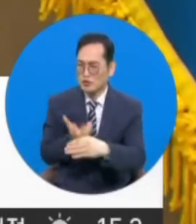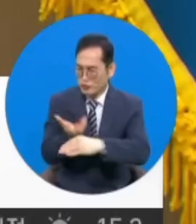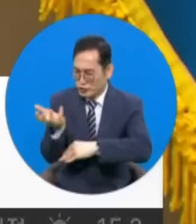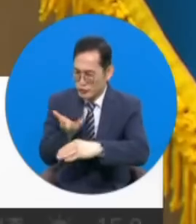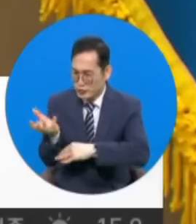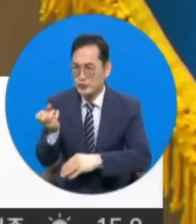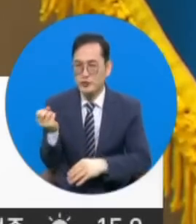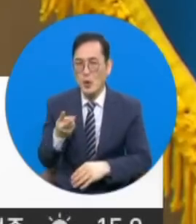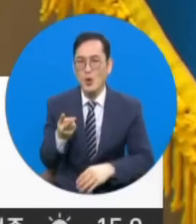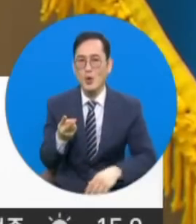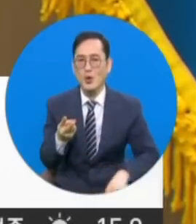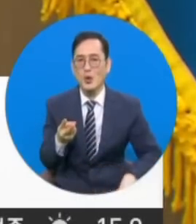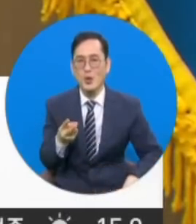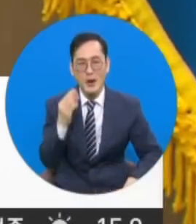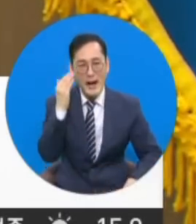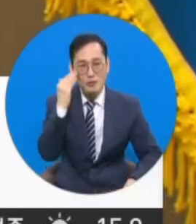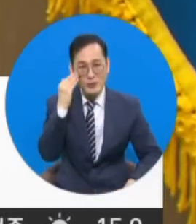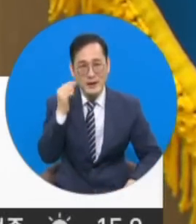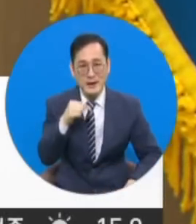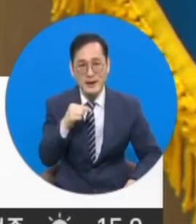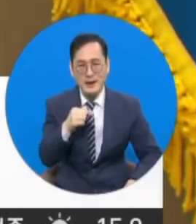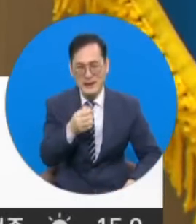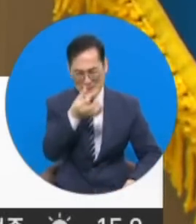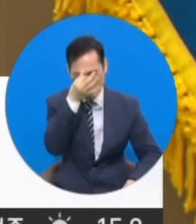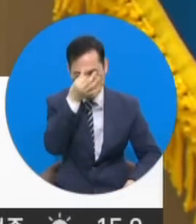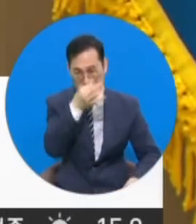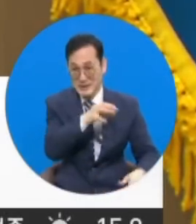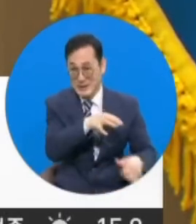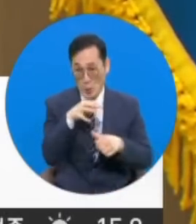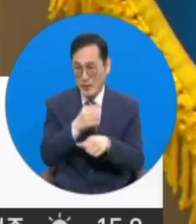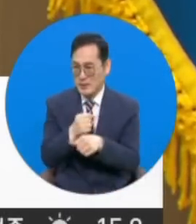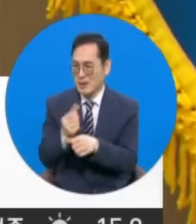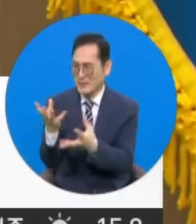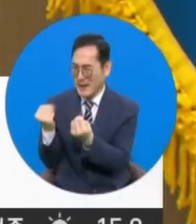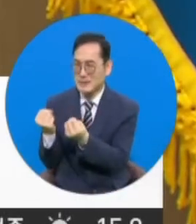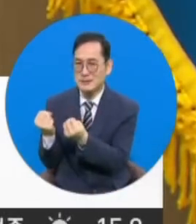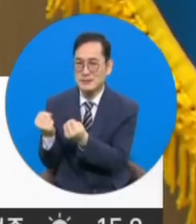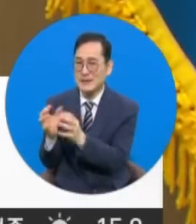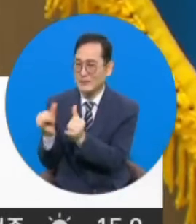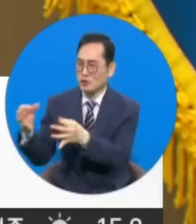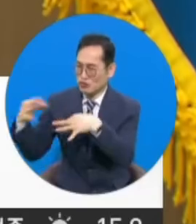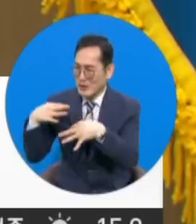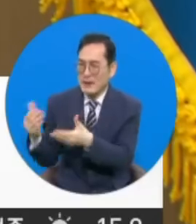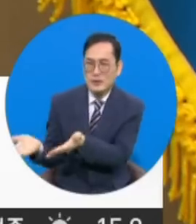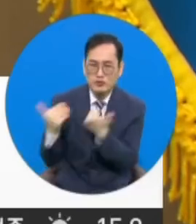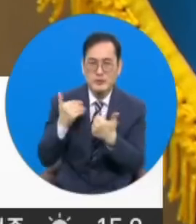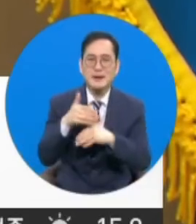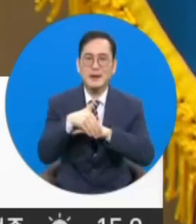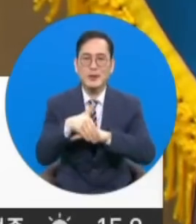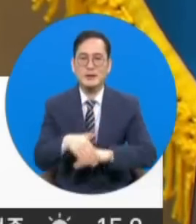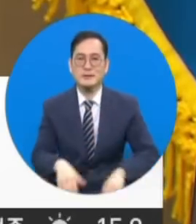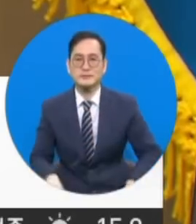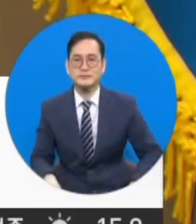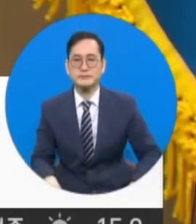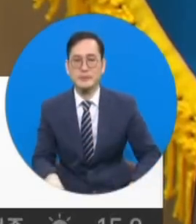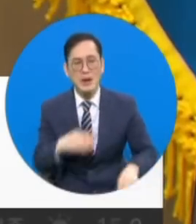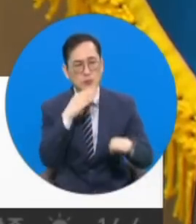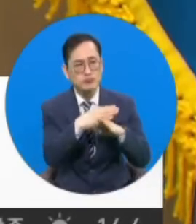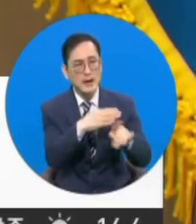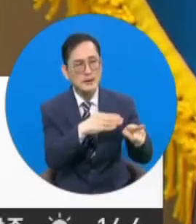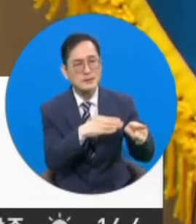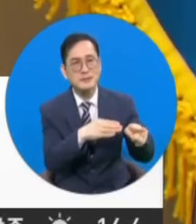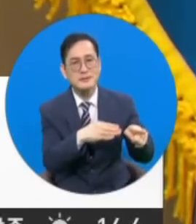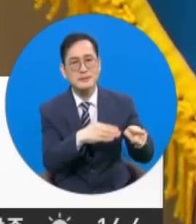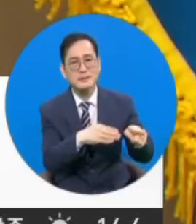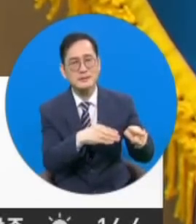기업의 국내 투자 유치를 위해 열심히 뛸 것입니다 북한의 선의에만 기대했던